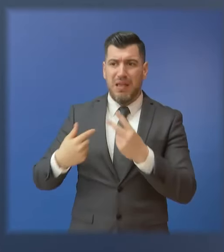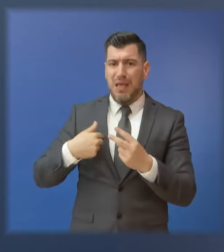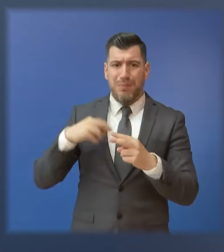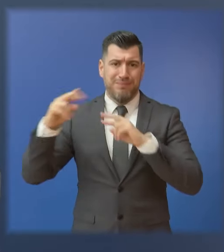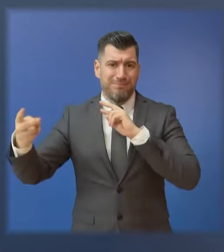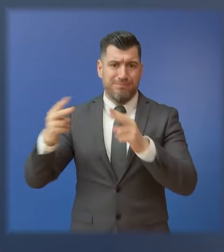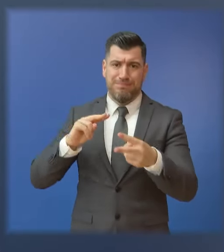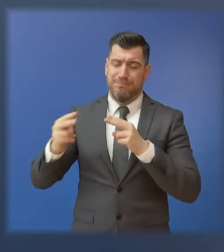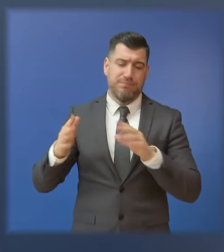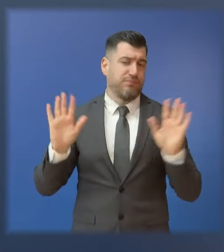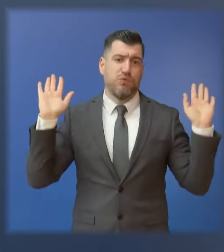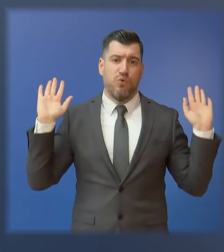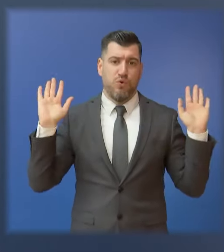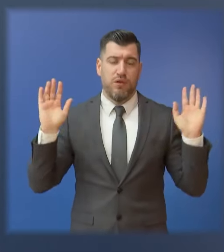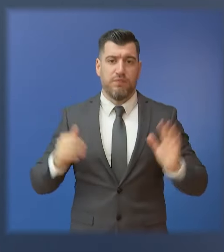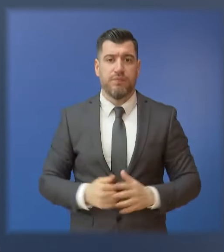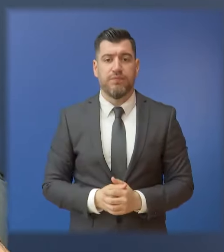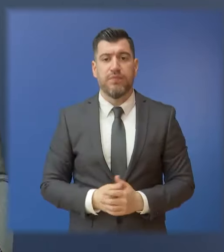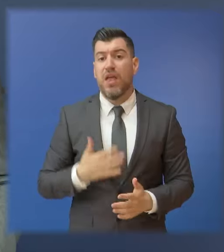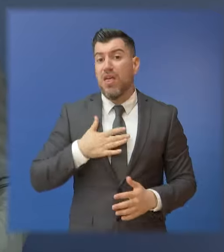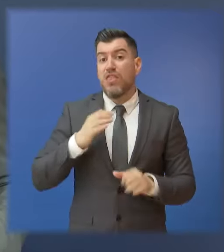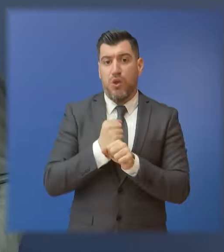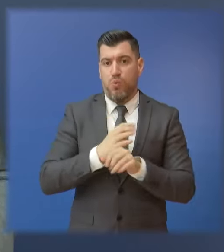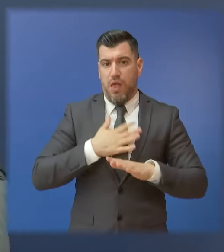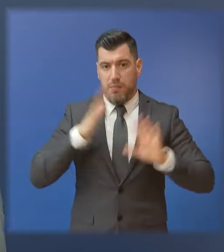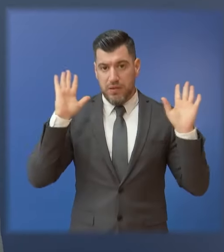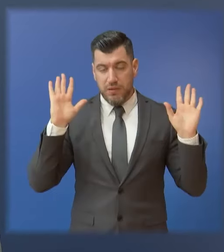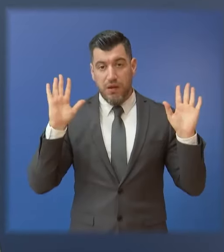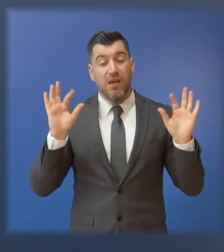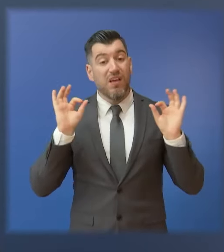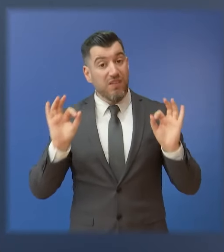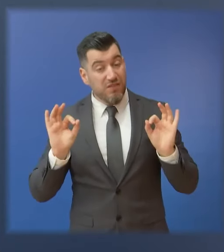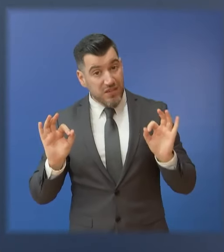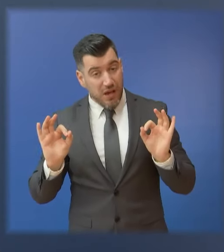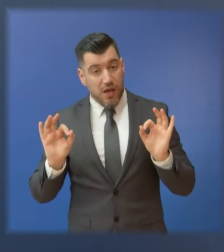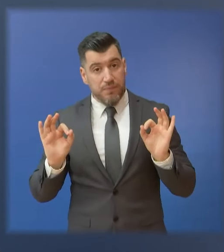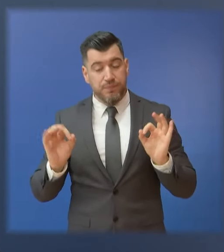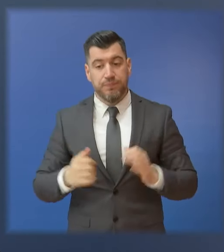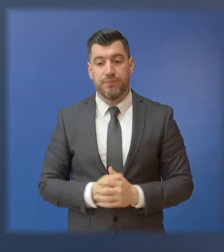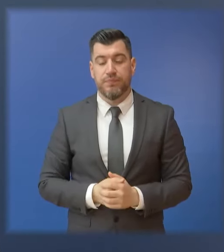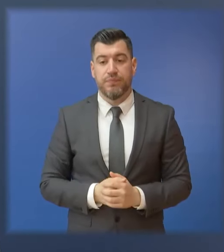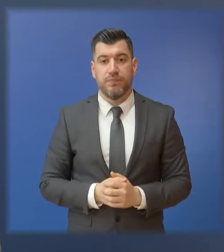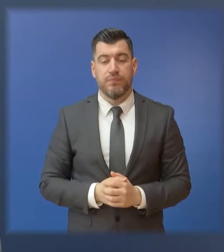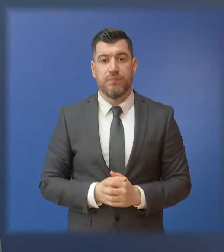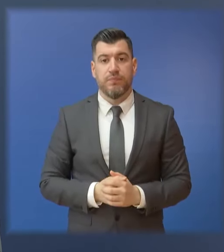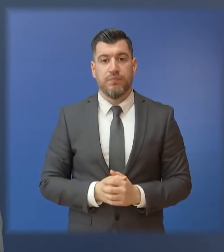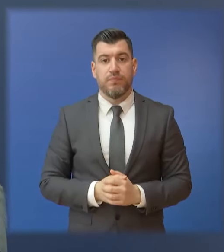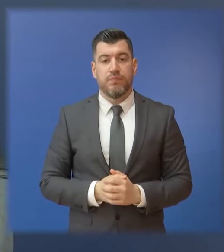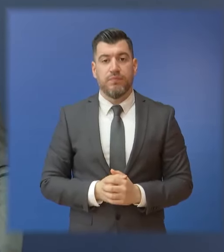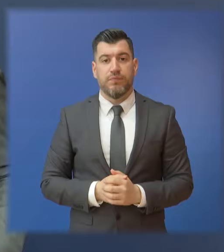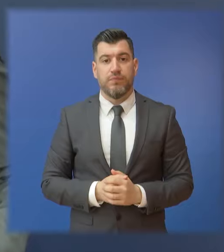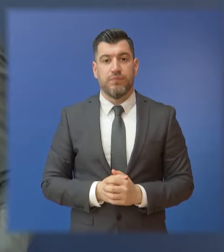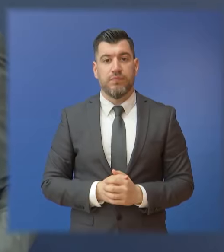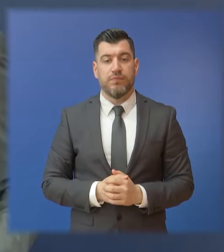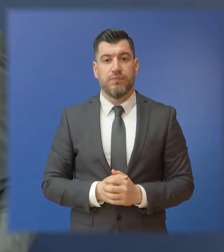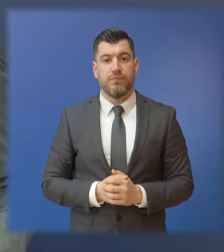δική μας δουλειά ούτε το ένα ούτε το άλλο αυτό το οποίο δεν μπορούμε όμως να προσπεράσουμε είναι ότι με τον πιο κιννικ τρόπο από τις ηνωμένες